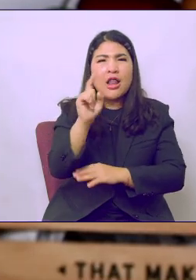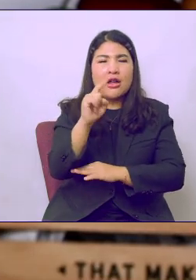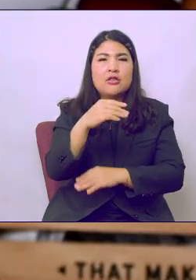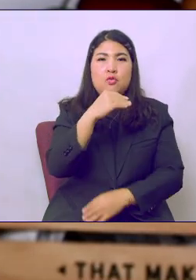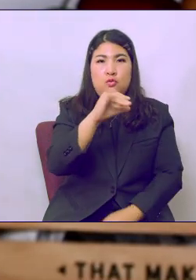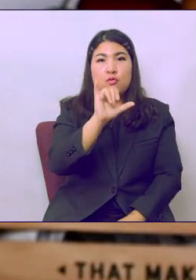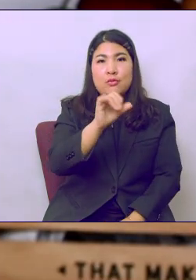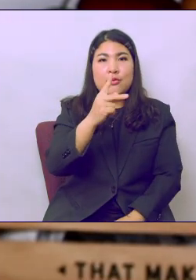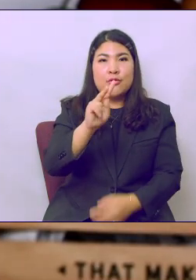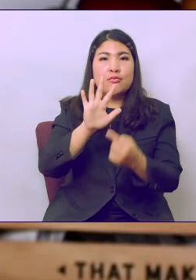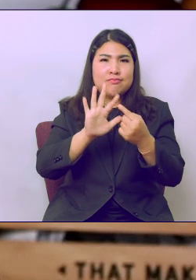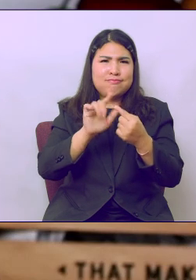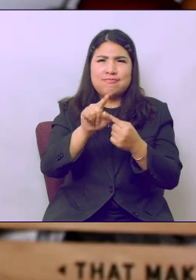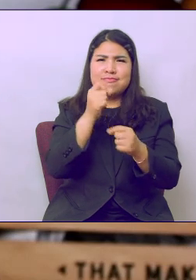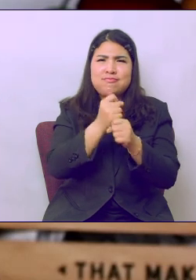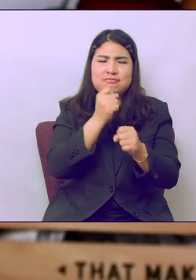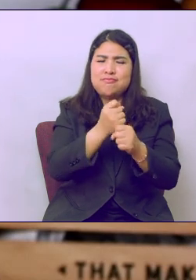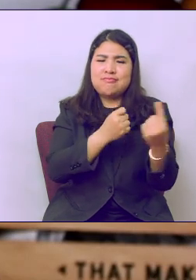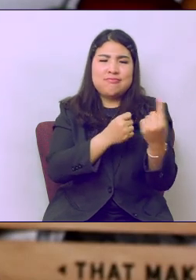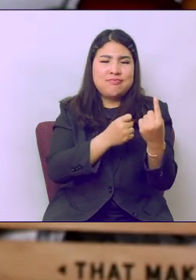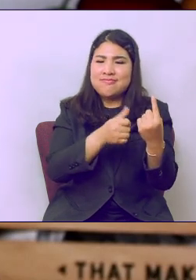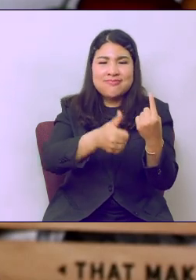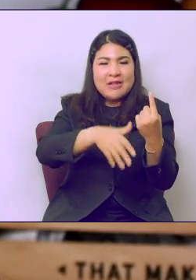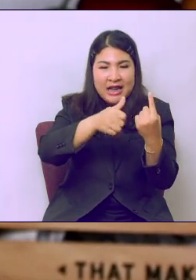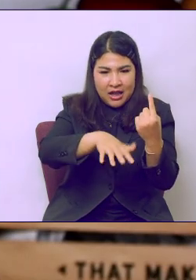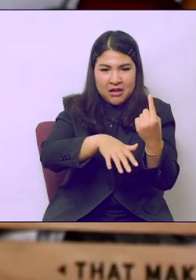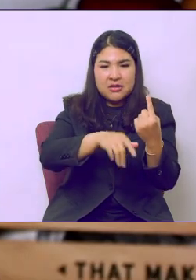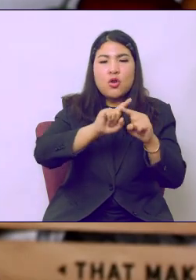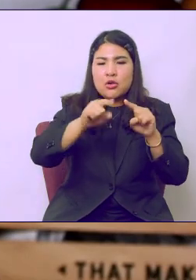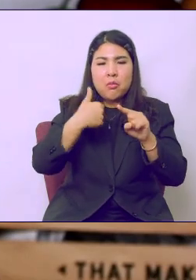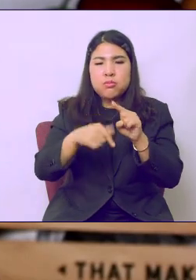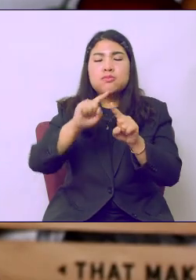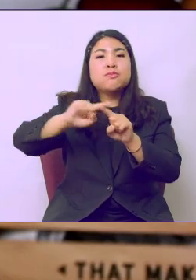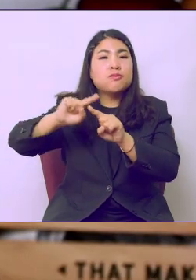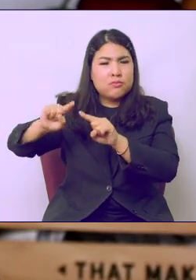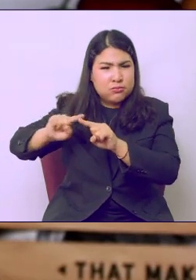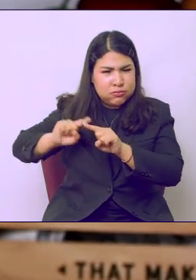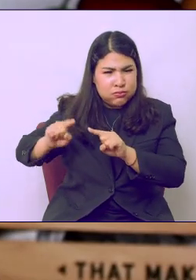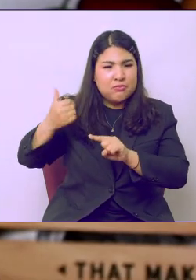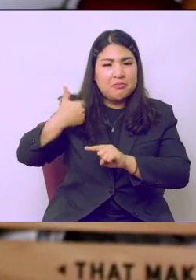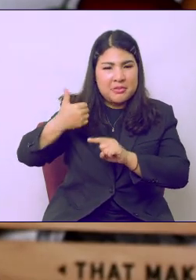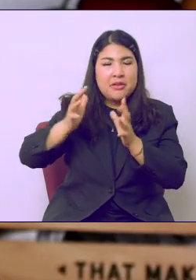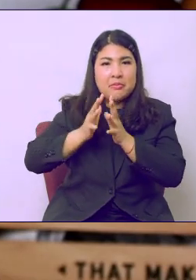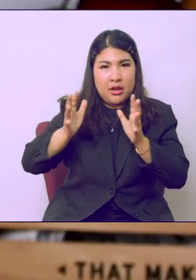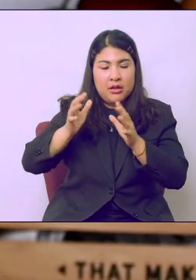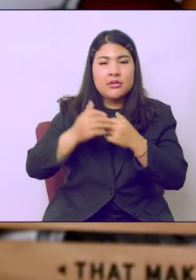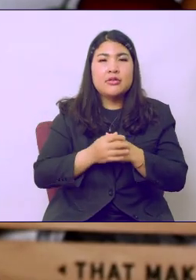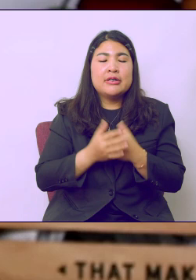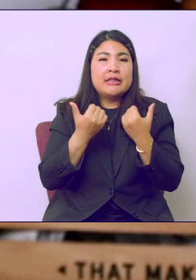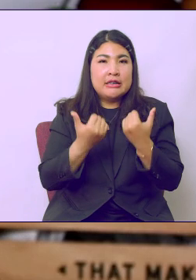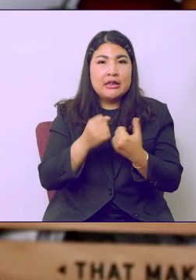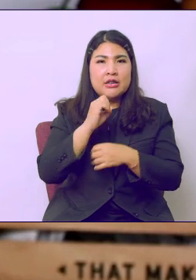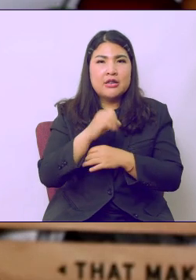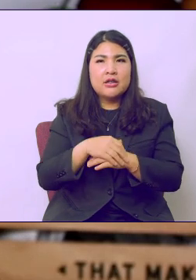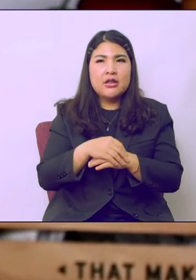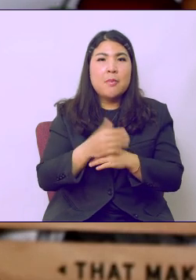อ่าจะจะทำเรื่องนี้เพียวๆไม่ได้อ่ะครับนะครับก็ต้องใช้ต้องใช้องค์ประกอบเยอะนะครับเพราะว่าอ่าที่เป็นการApplyมาก็คือ